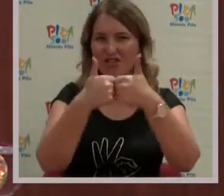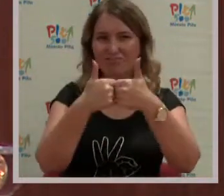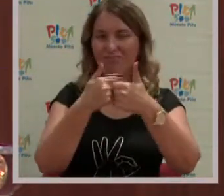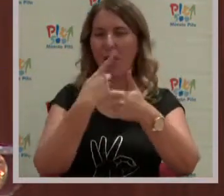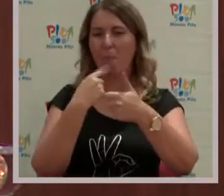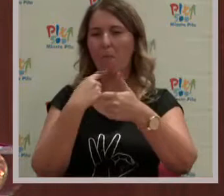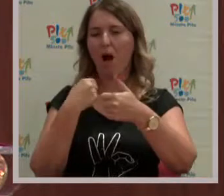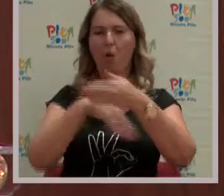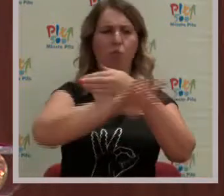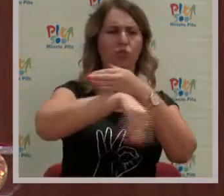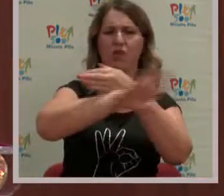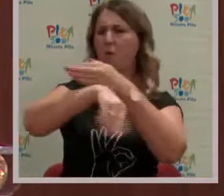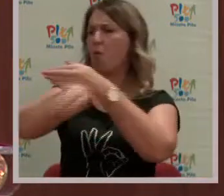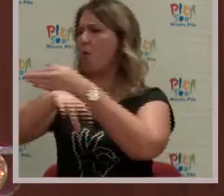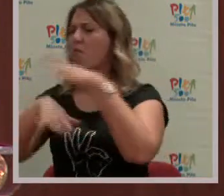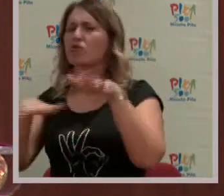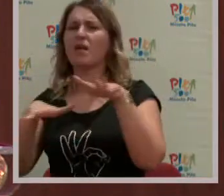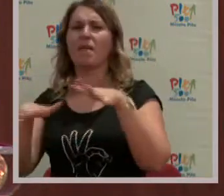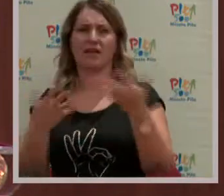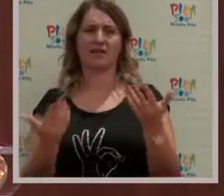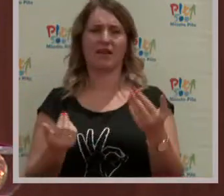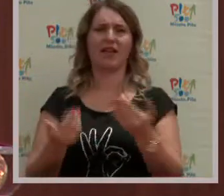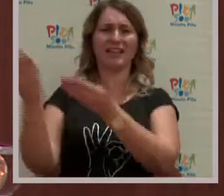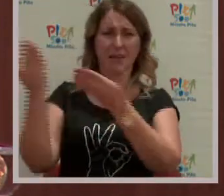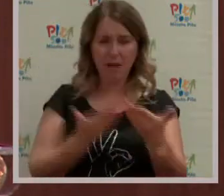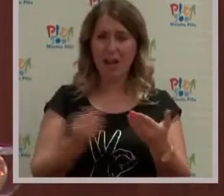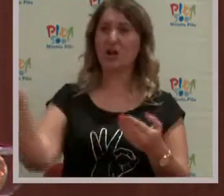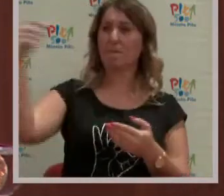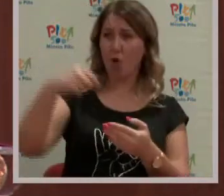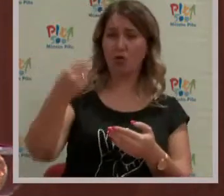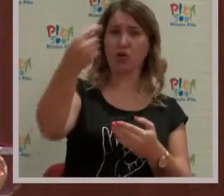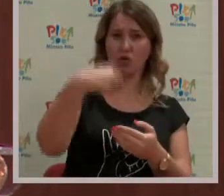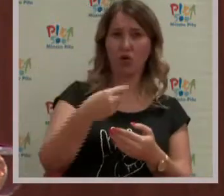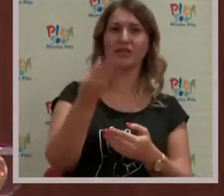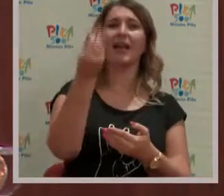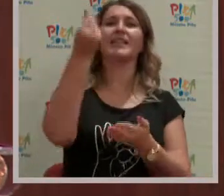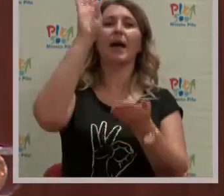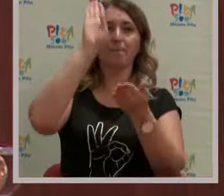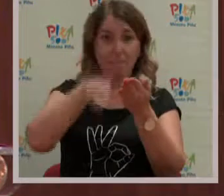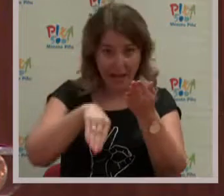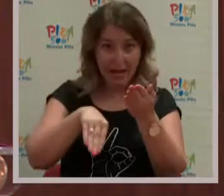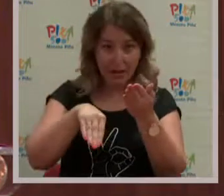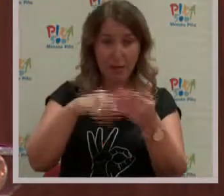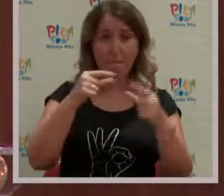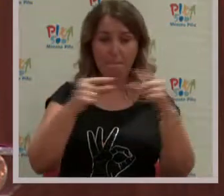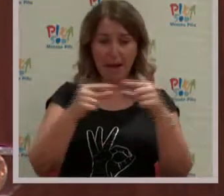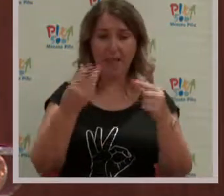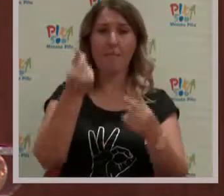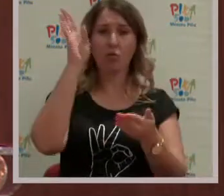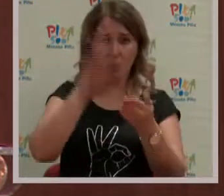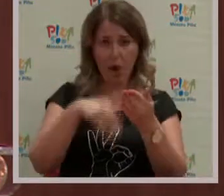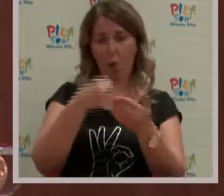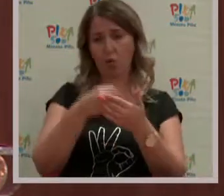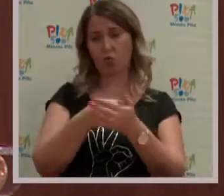jest pustych. Bądźcie Państwo na tych meczach. tego, co wiem, klub obniżył ceny specjalnie, żeby udostępnić